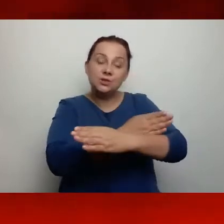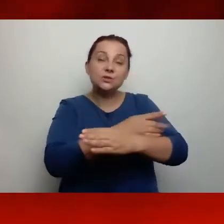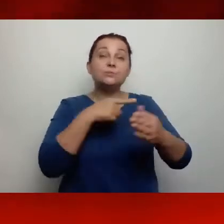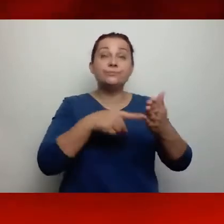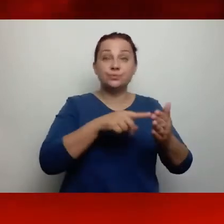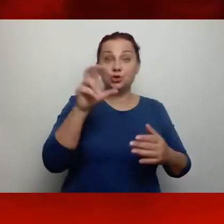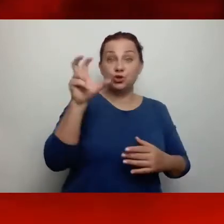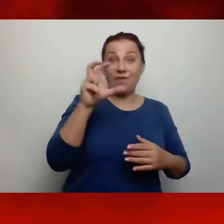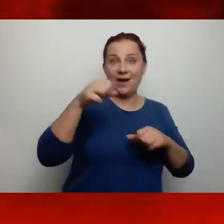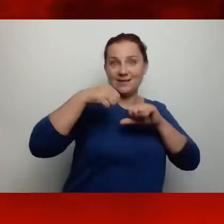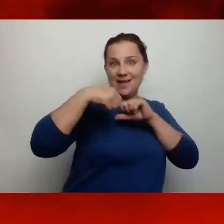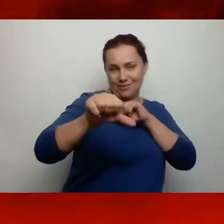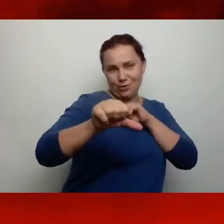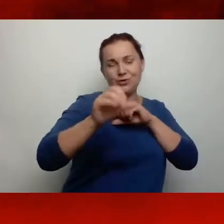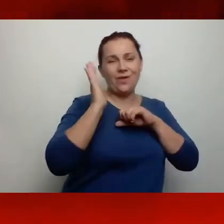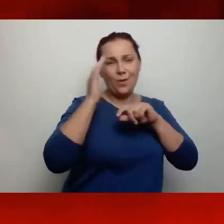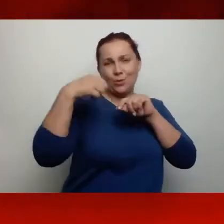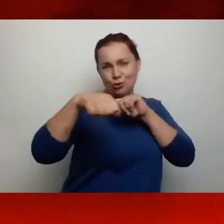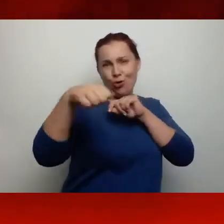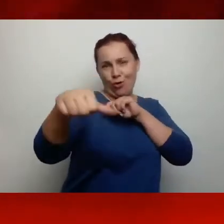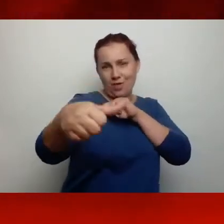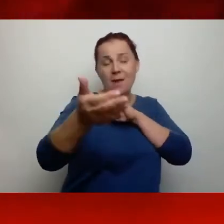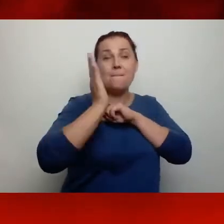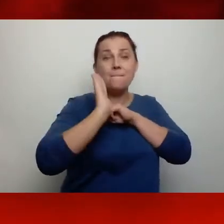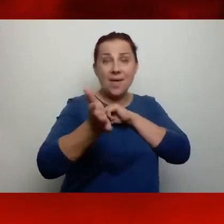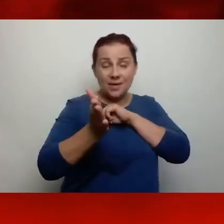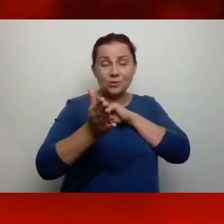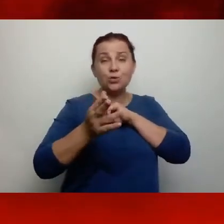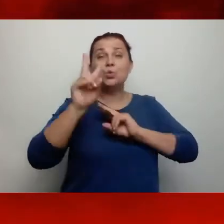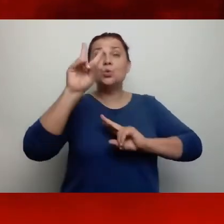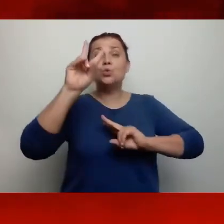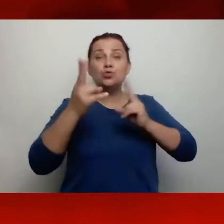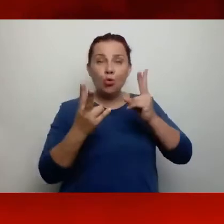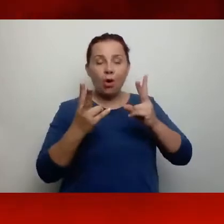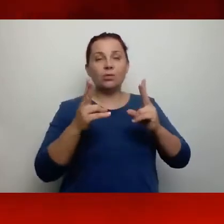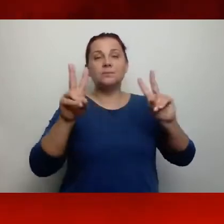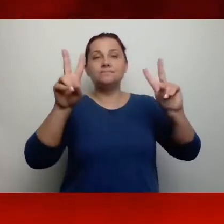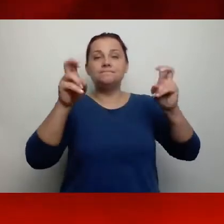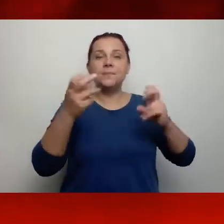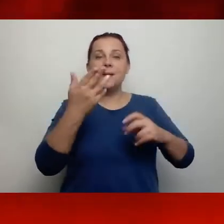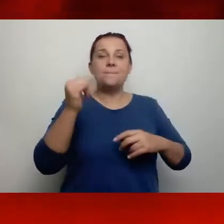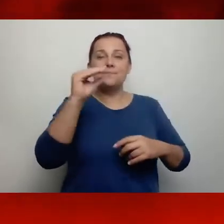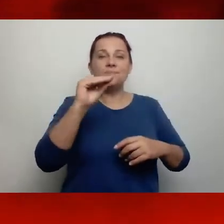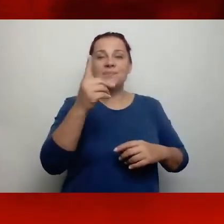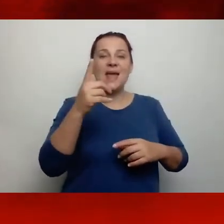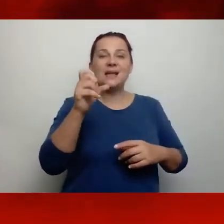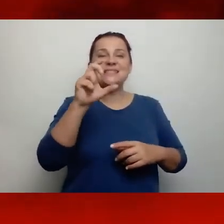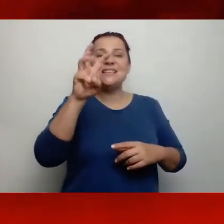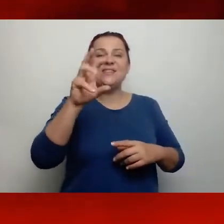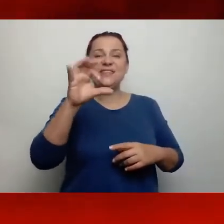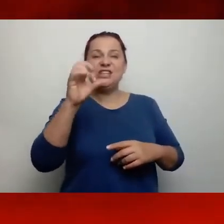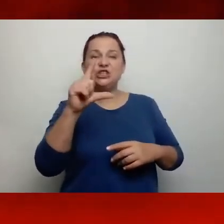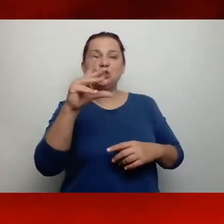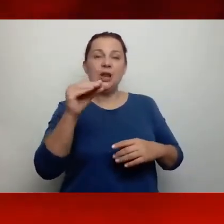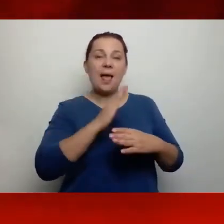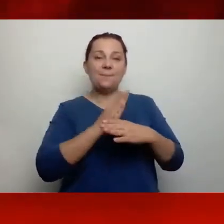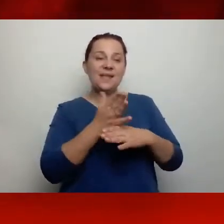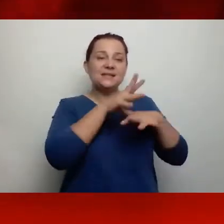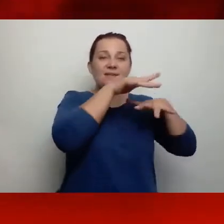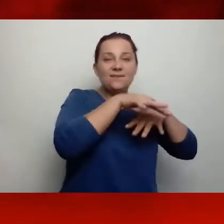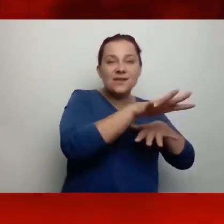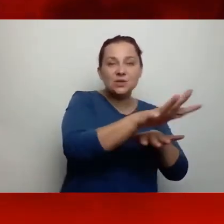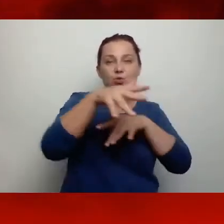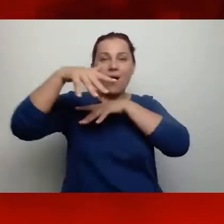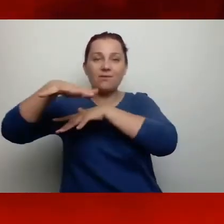czwartek, jak co tydzień, nadamy audycję właśnie z Międzywiśla, z miejsca, które nazywamy Między Wisłą a Wisłą, ale już z jednym